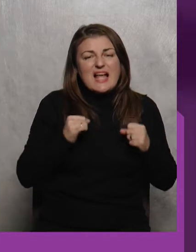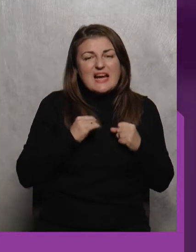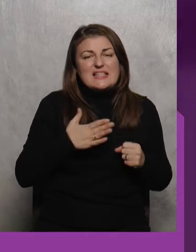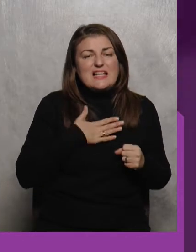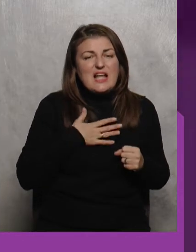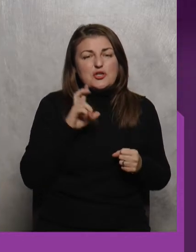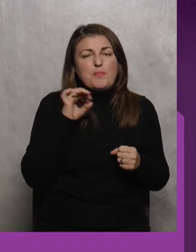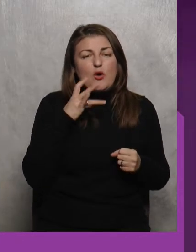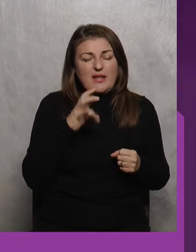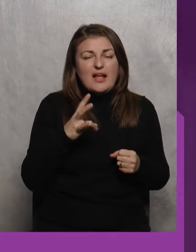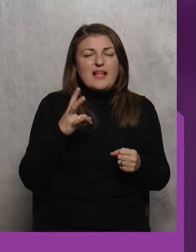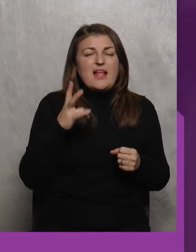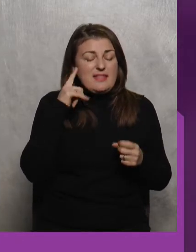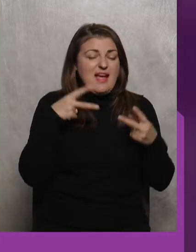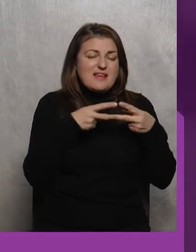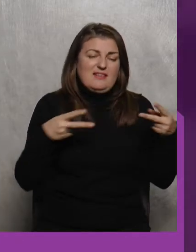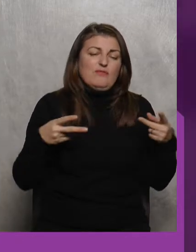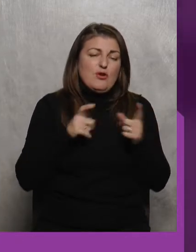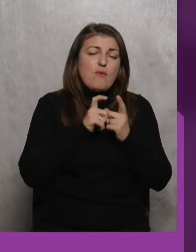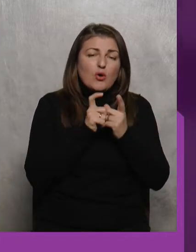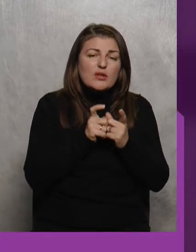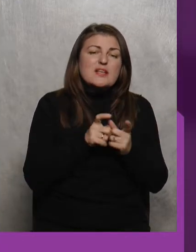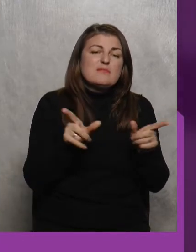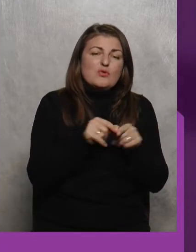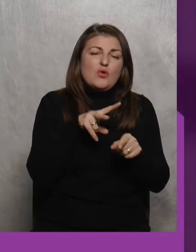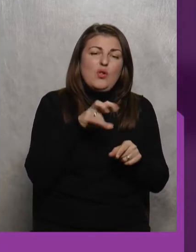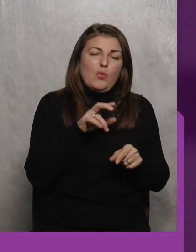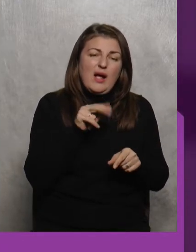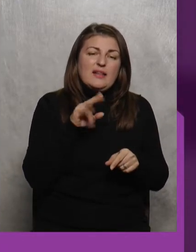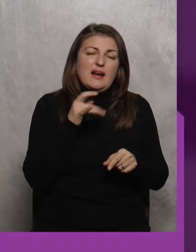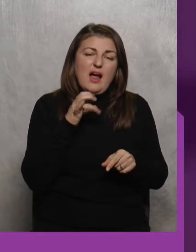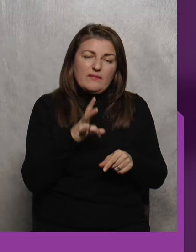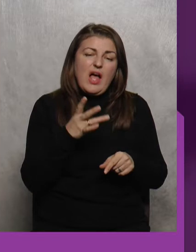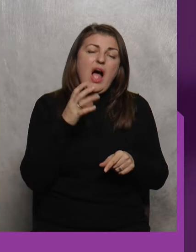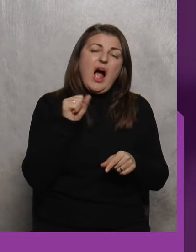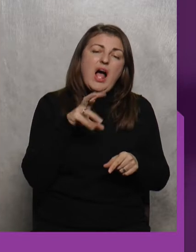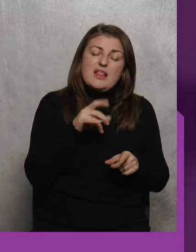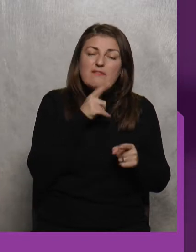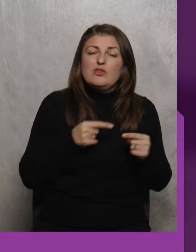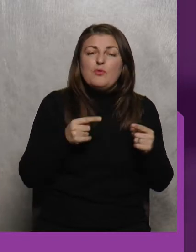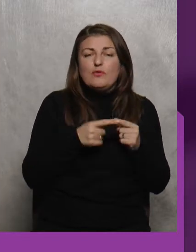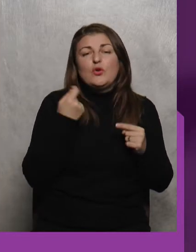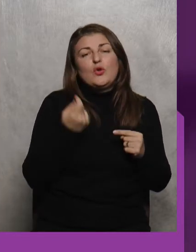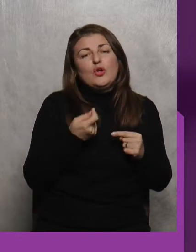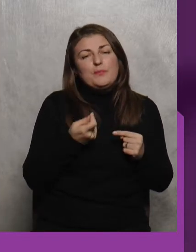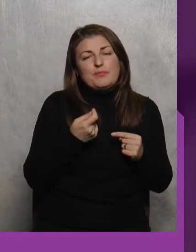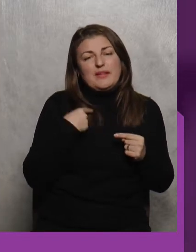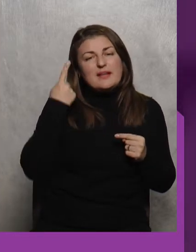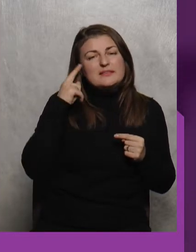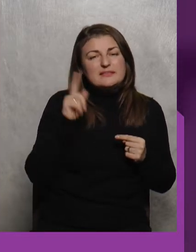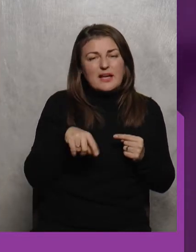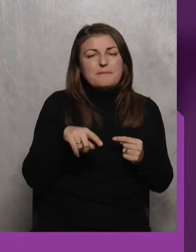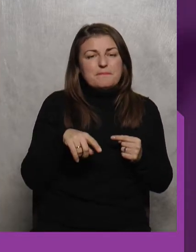наш Богдан на рівних боротися з Лука Драганем, але, відповідно, трошки, я